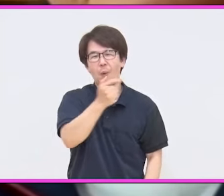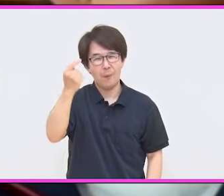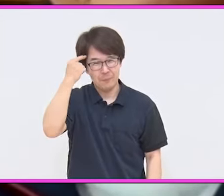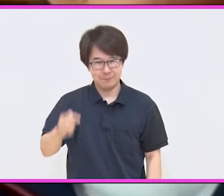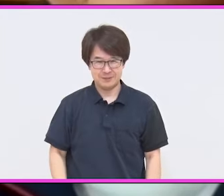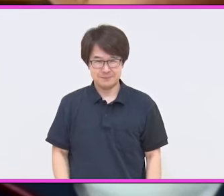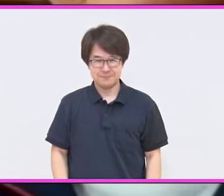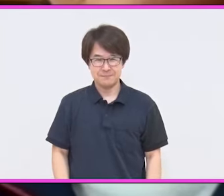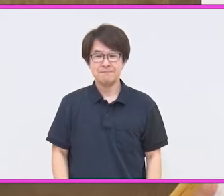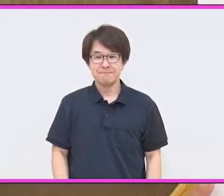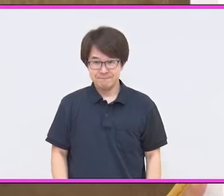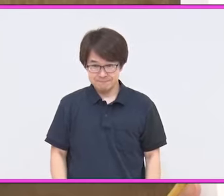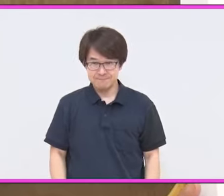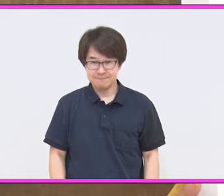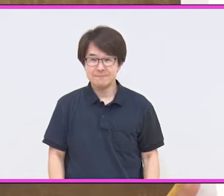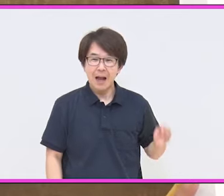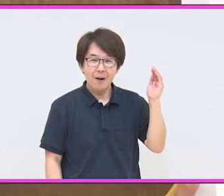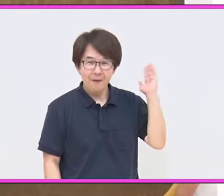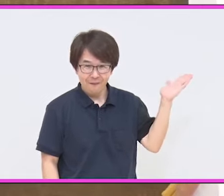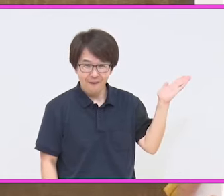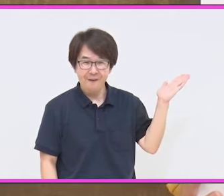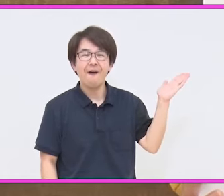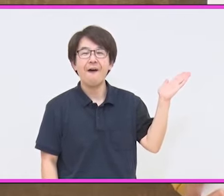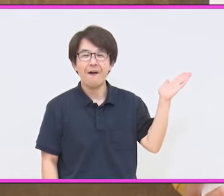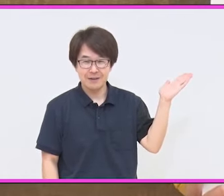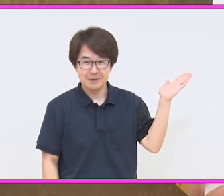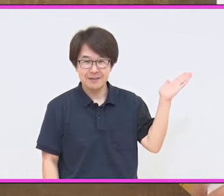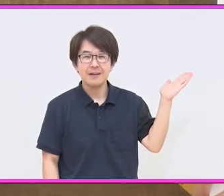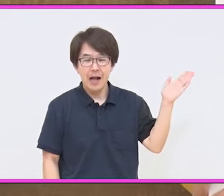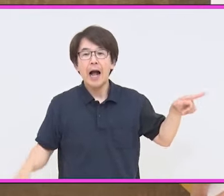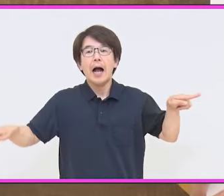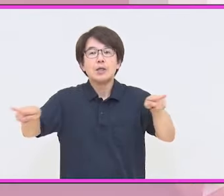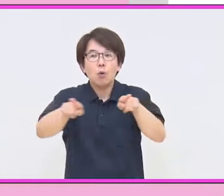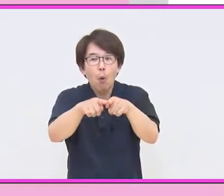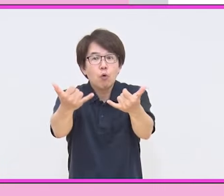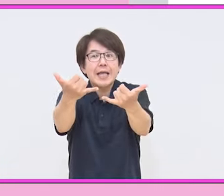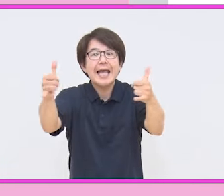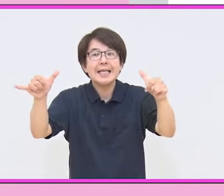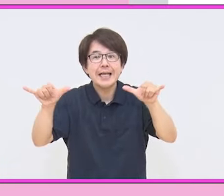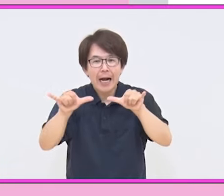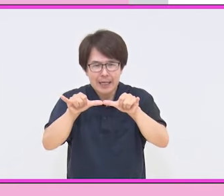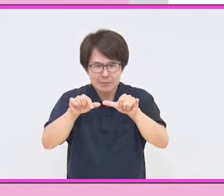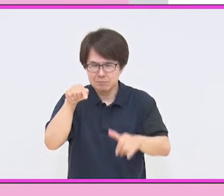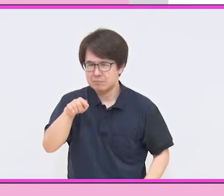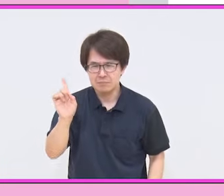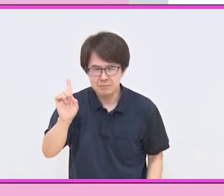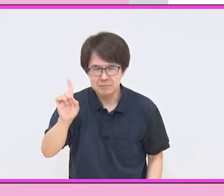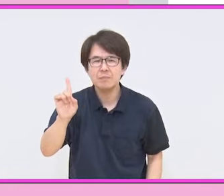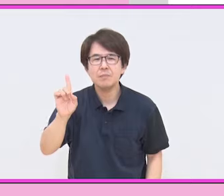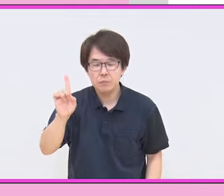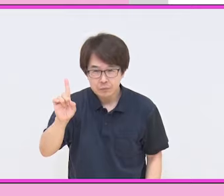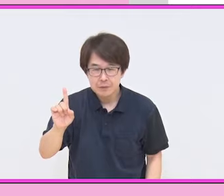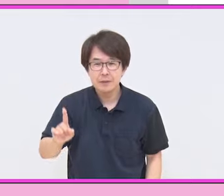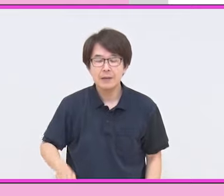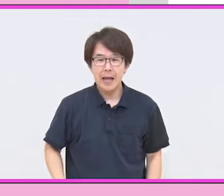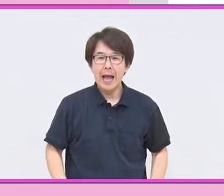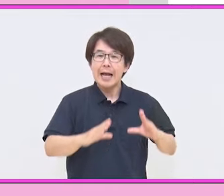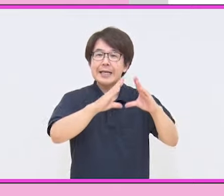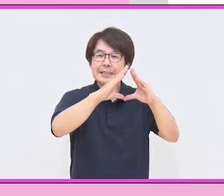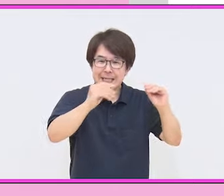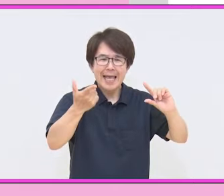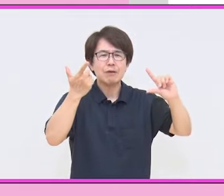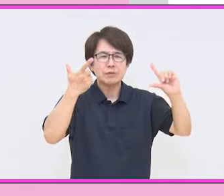こちらをご覧ください。今言葉に挙げた共生社会なんですが、共生社会と言いますと、性別の違いや